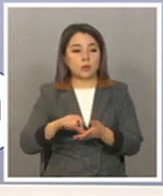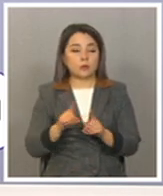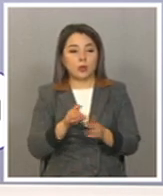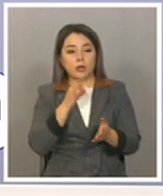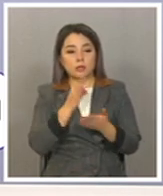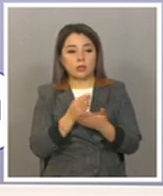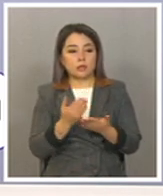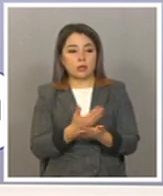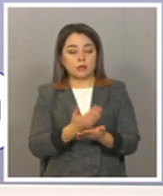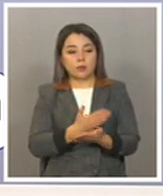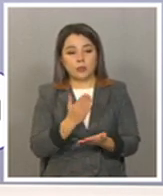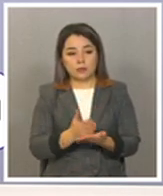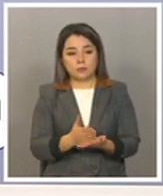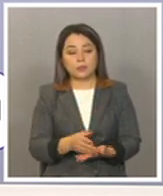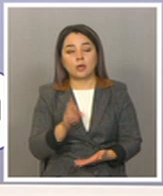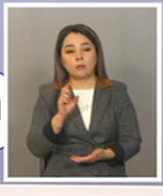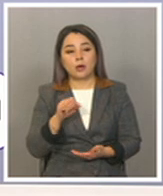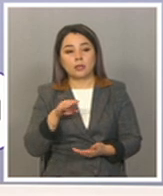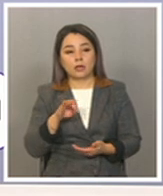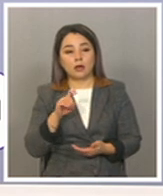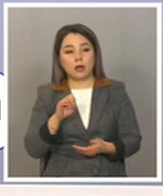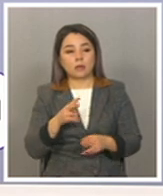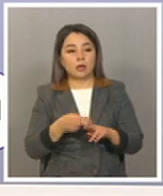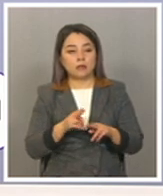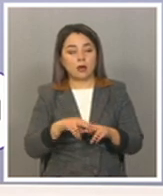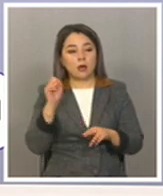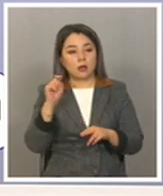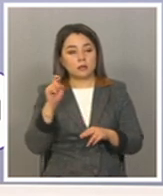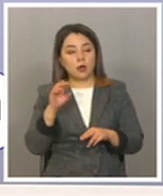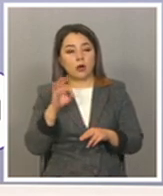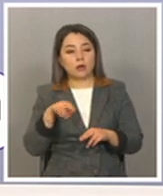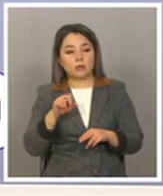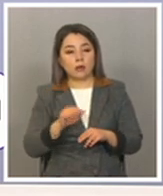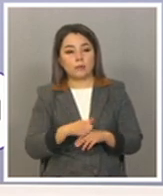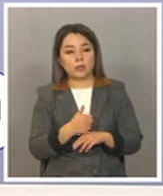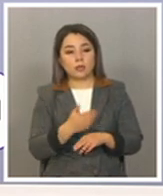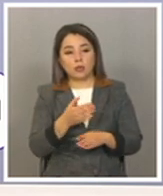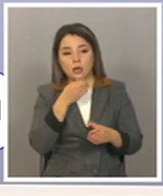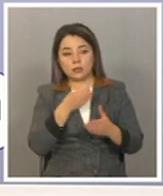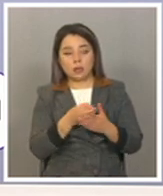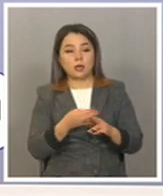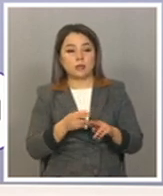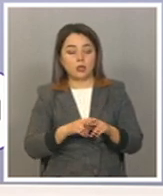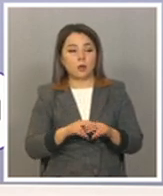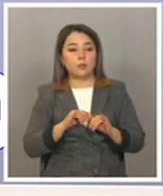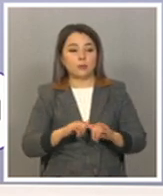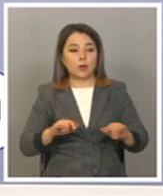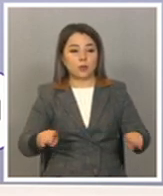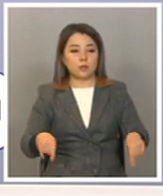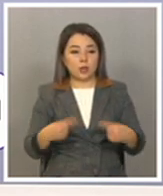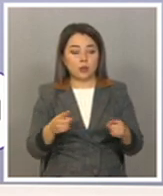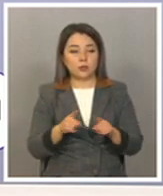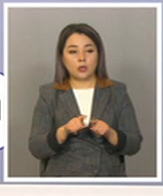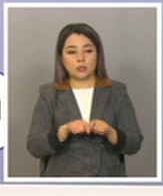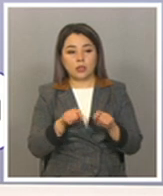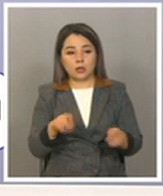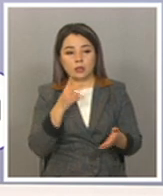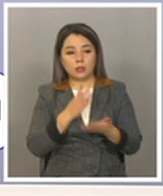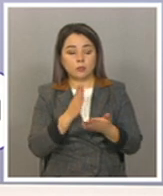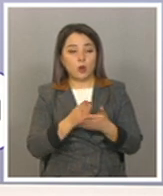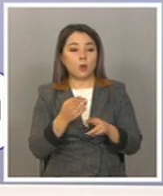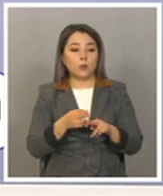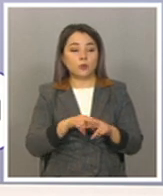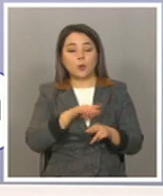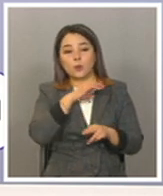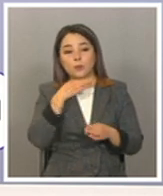айтады. Батыйхан Алтын Орданы билеген кезде Алтын Орда гүлденіп шарықтау шегіне жетті. Сондықтан да